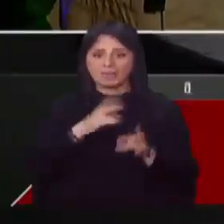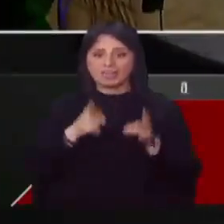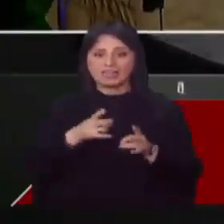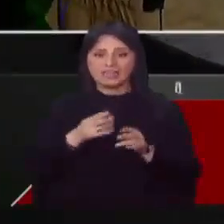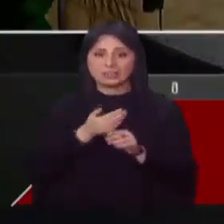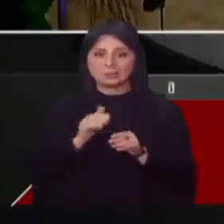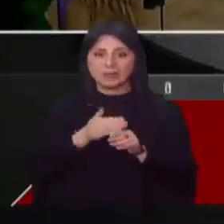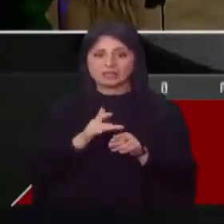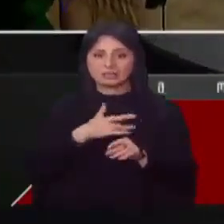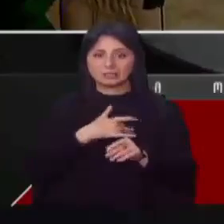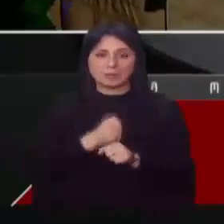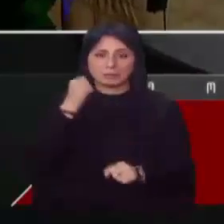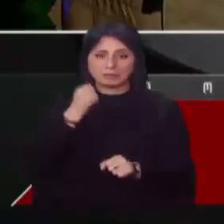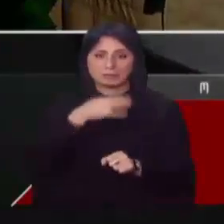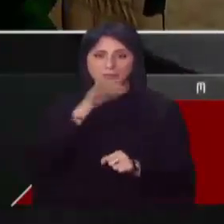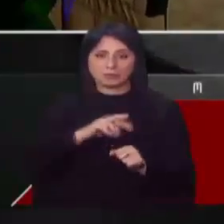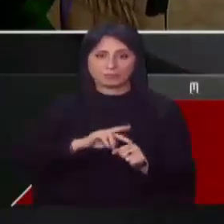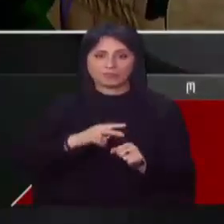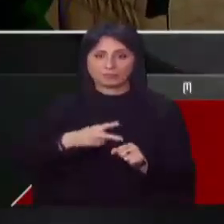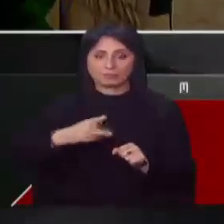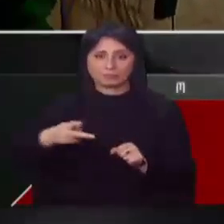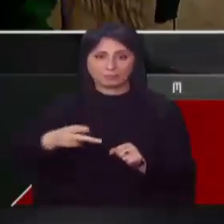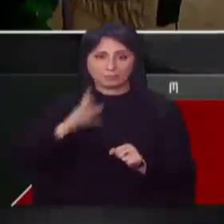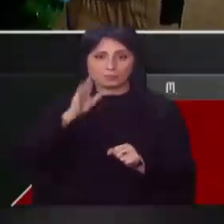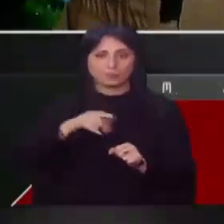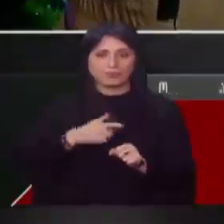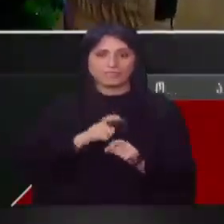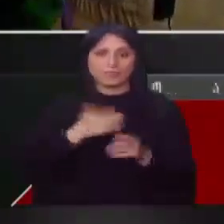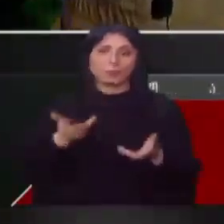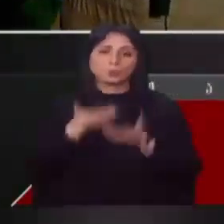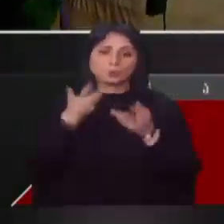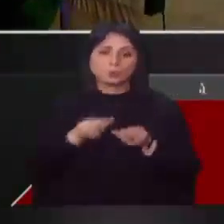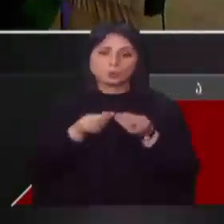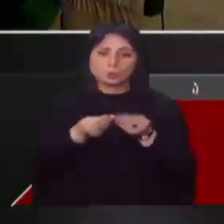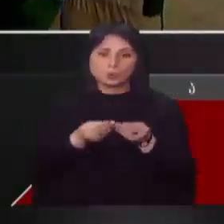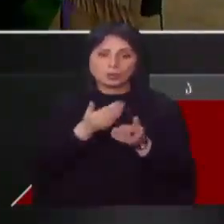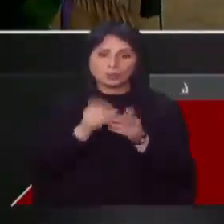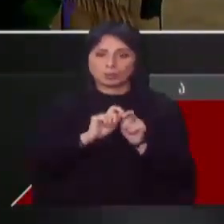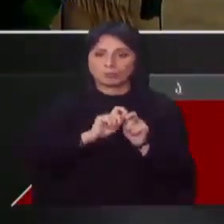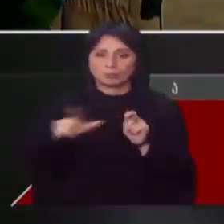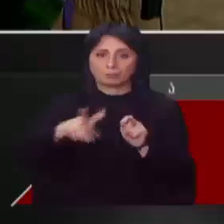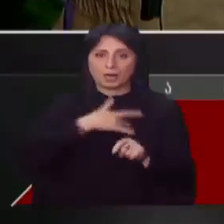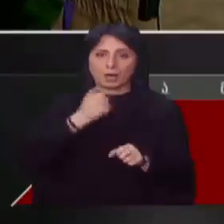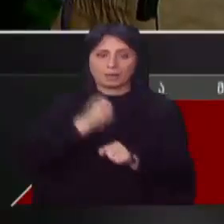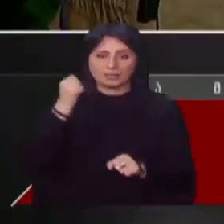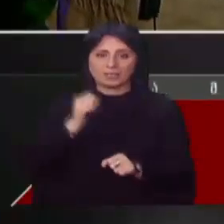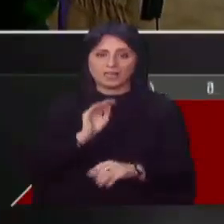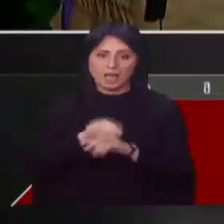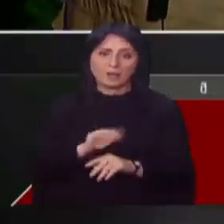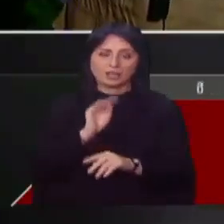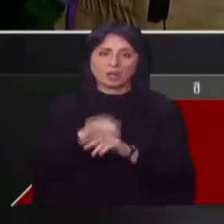სწორედ ასე ყოველგვარი შეღავათება ასე ძალიან სუბუქად დაიწყო და შემდეგ უკვე იგი გამკაცრდა, მას